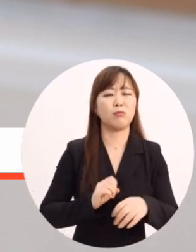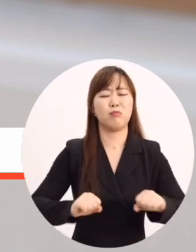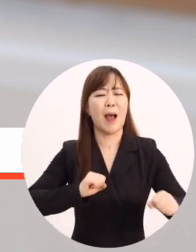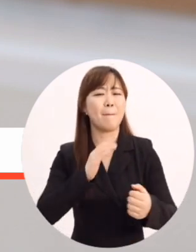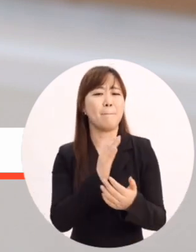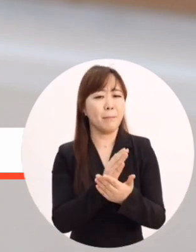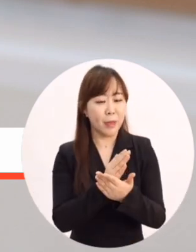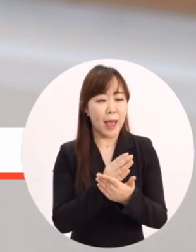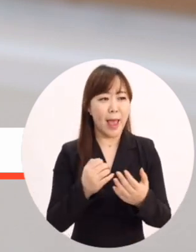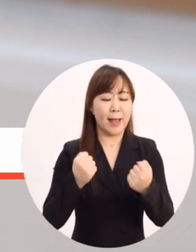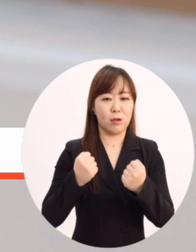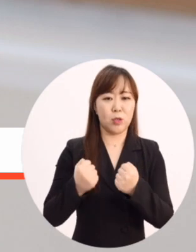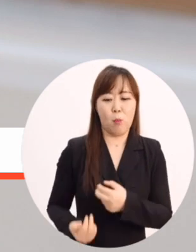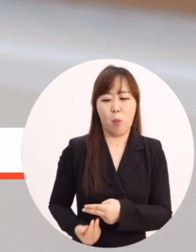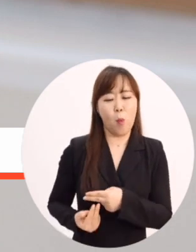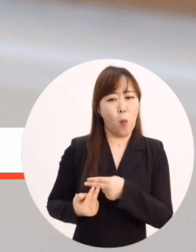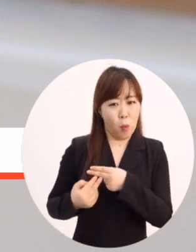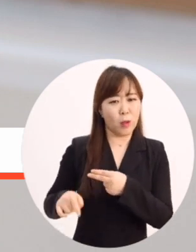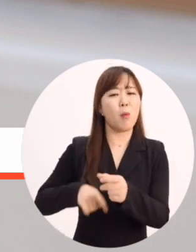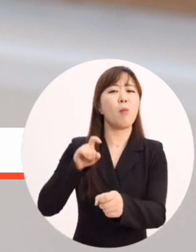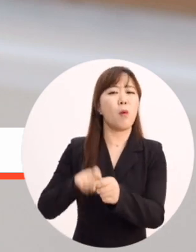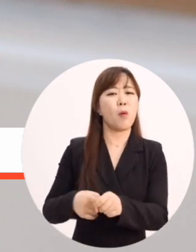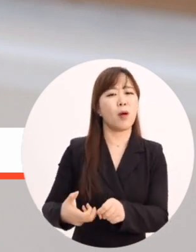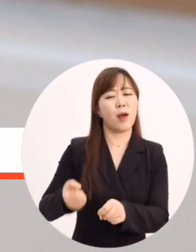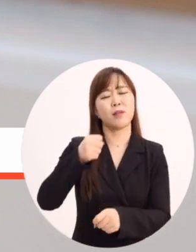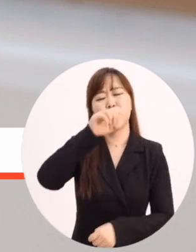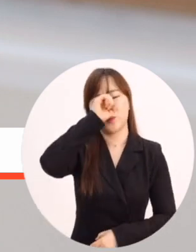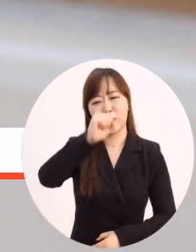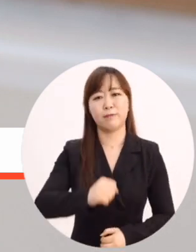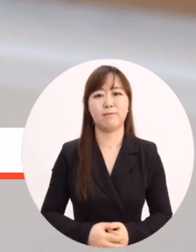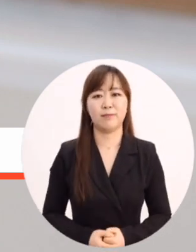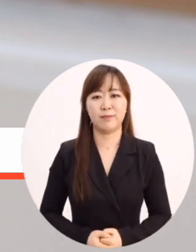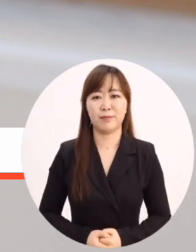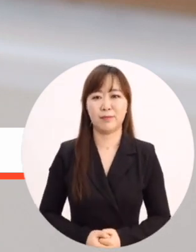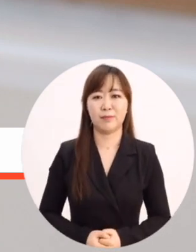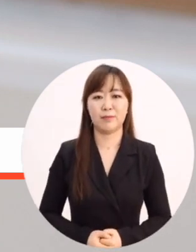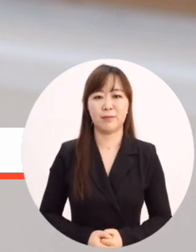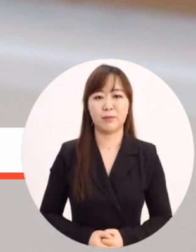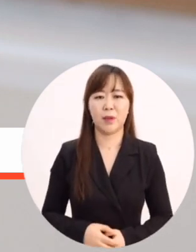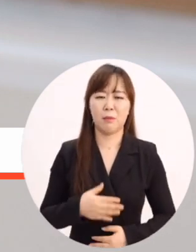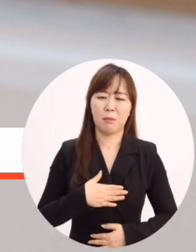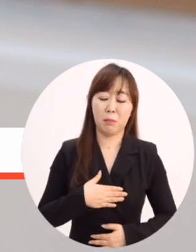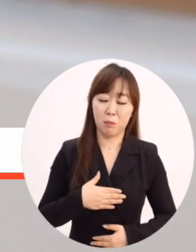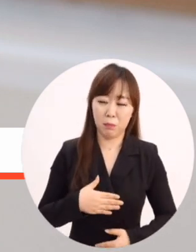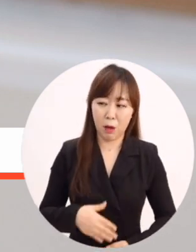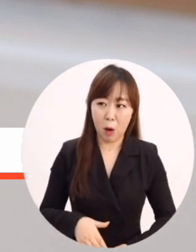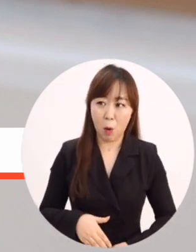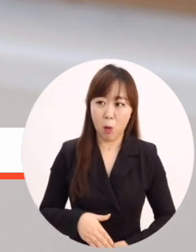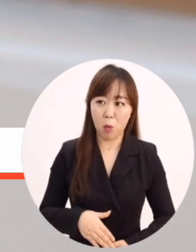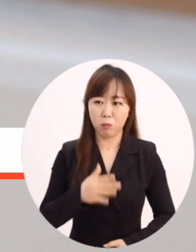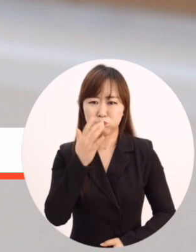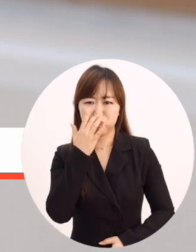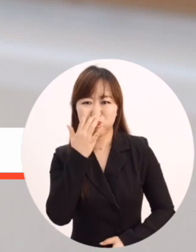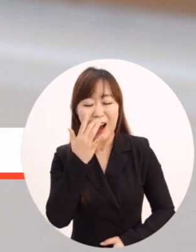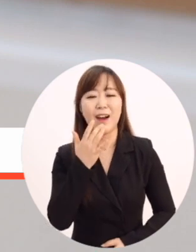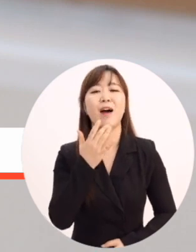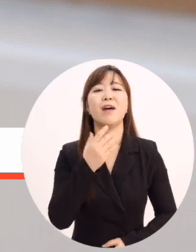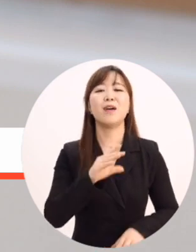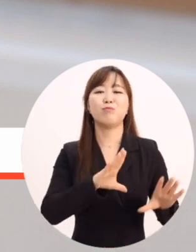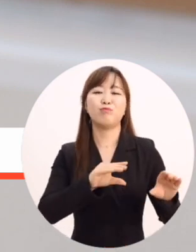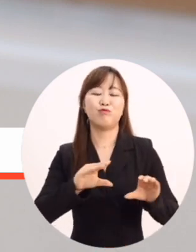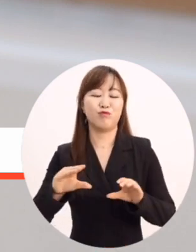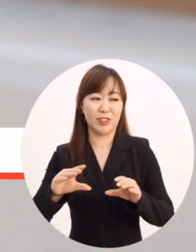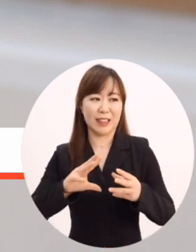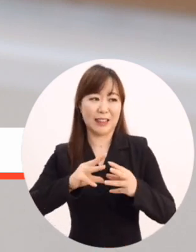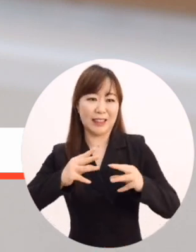피하고 에너지를 보존하는 것을 목표로 삼는 것이 좋습니다. 피로를 덜 느끼는 분이라면